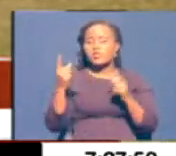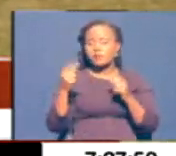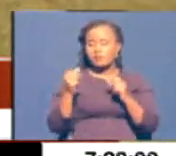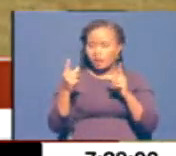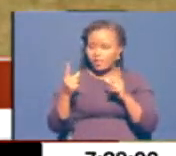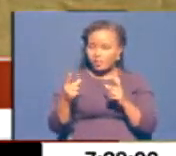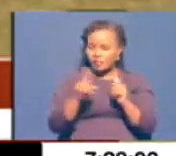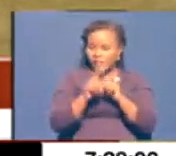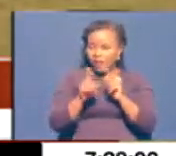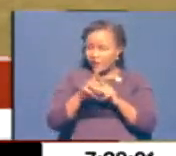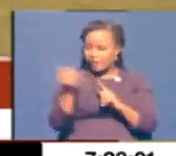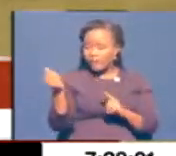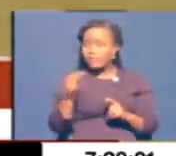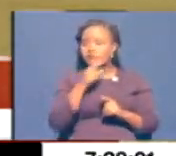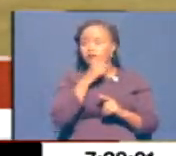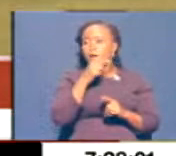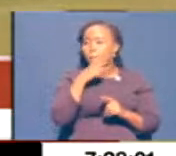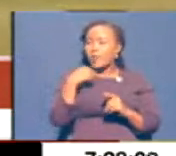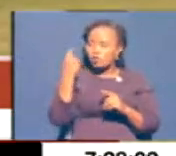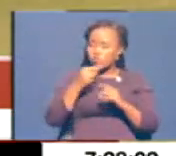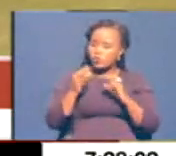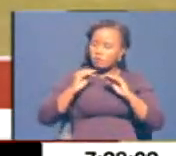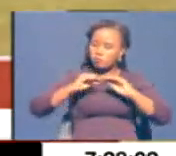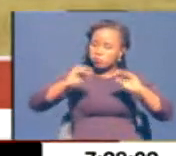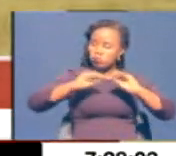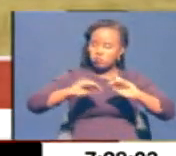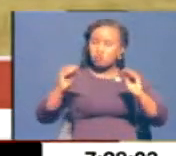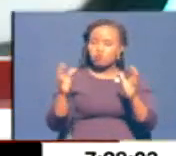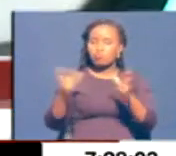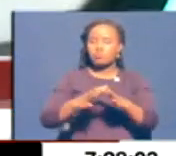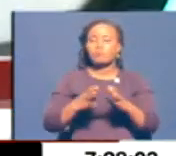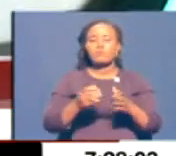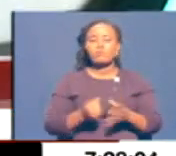Francis Kimanzi anaifunza Wazito.